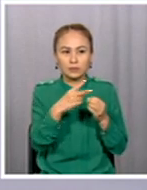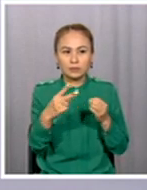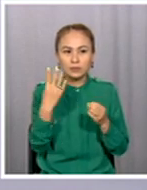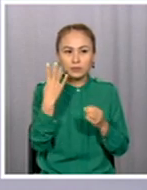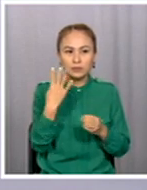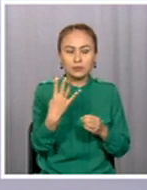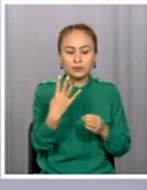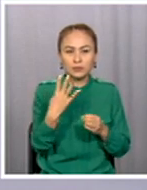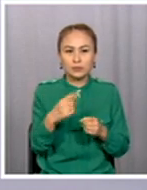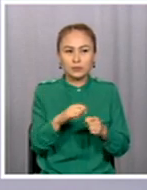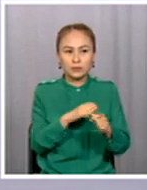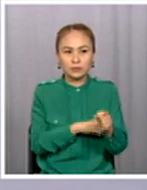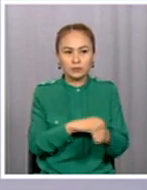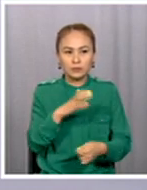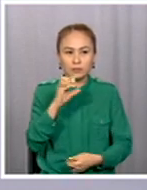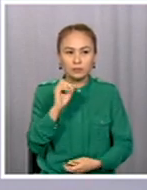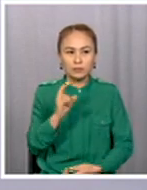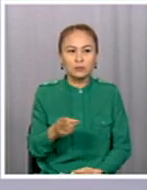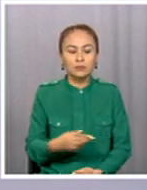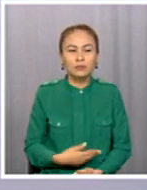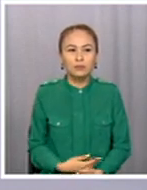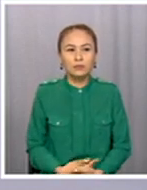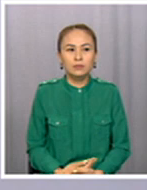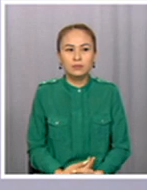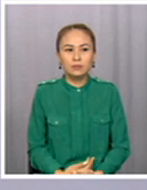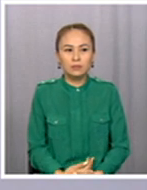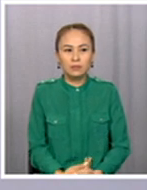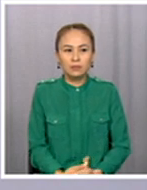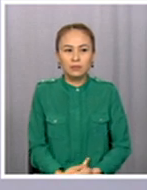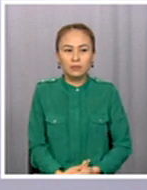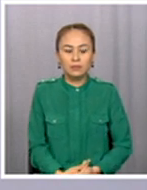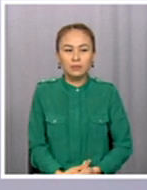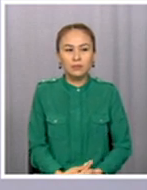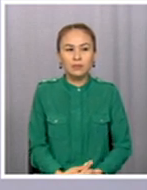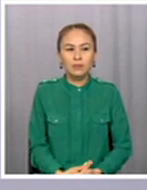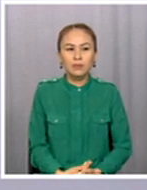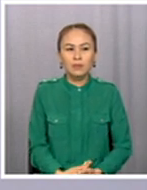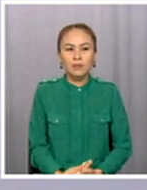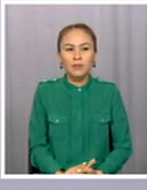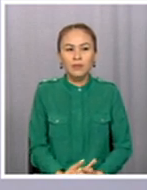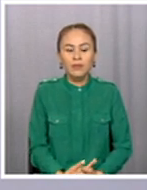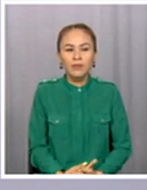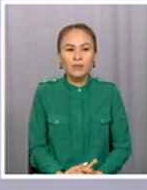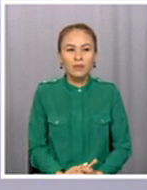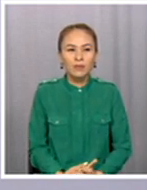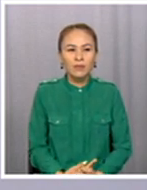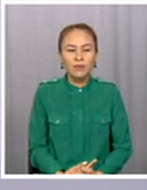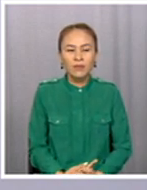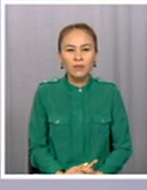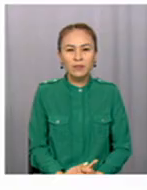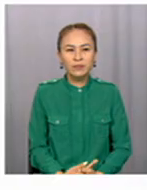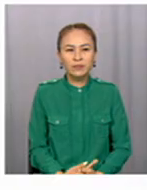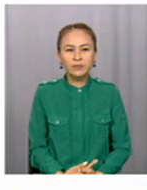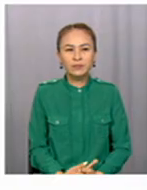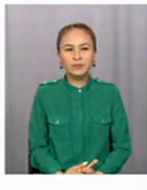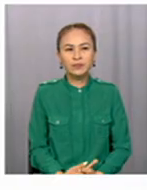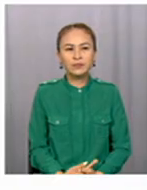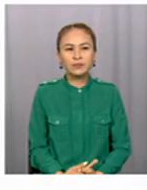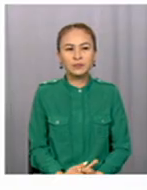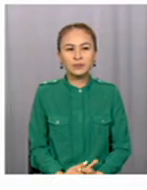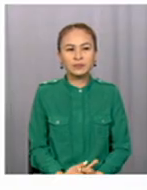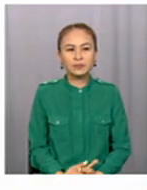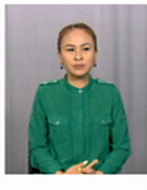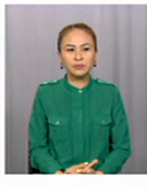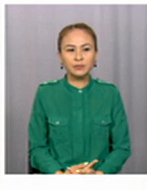болсақ, бізде 4 метр секунд шығады. Демек, қоян түлкіден 4 метр секундқа жылдам екен. Ал енді балар